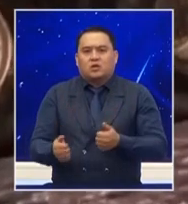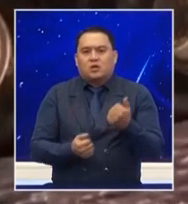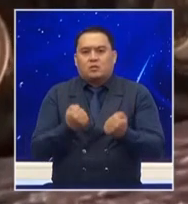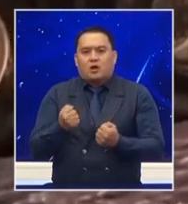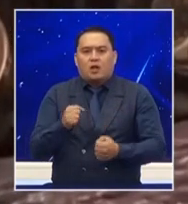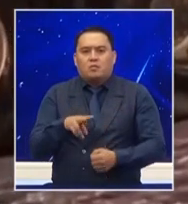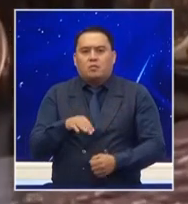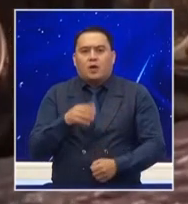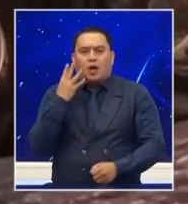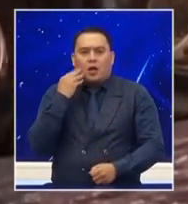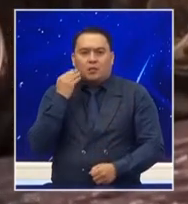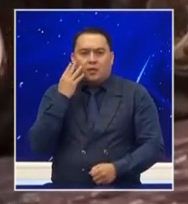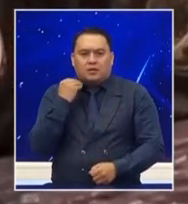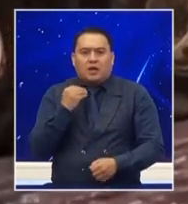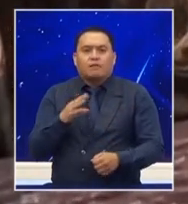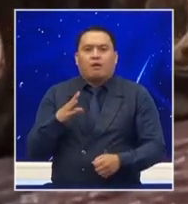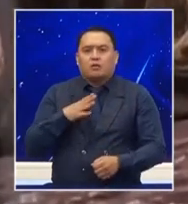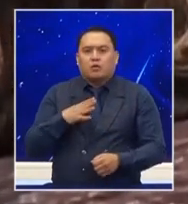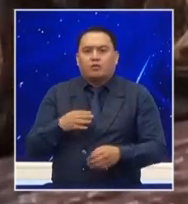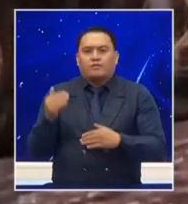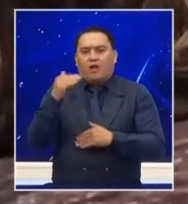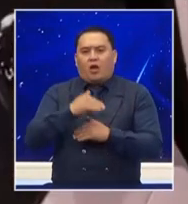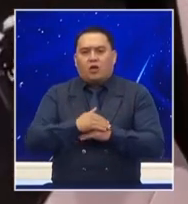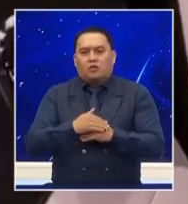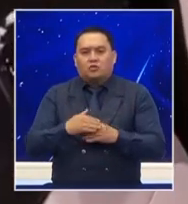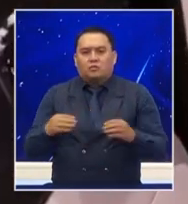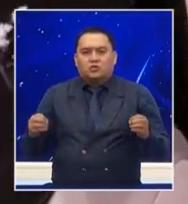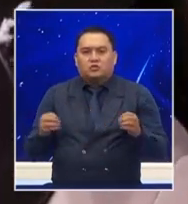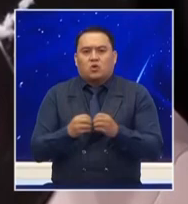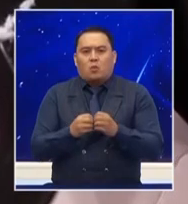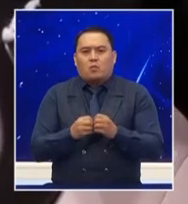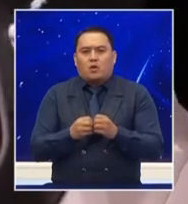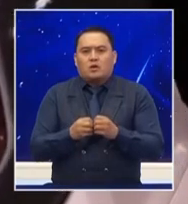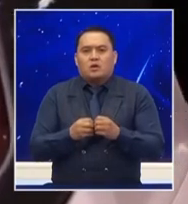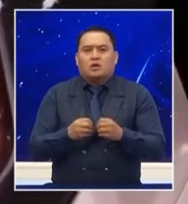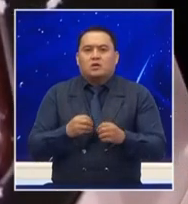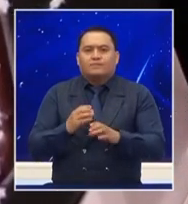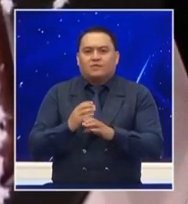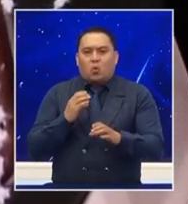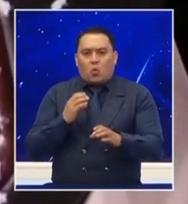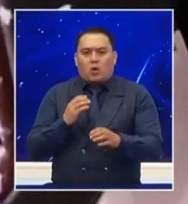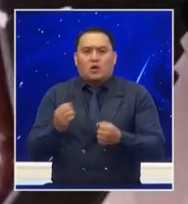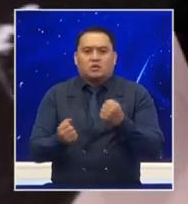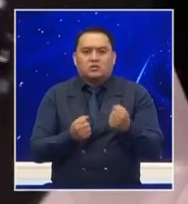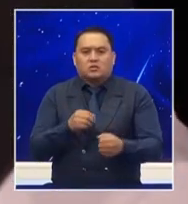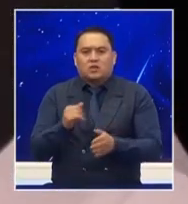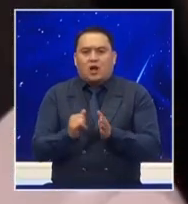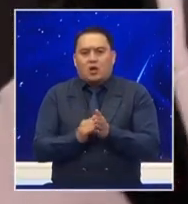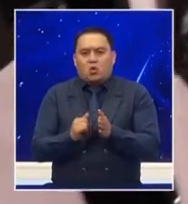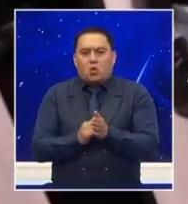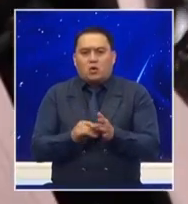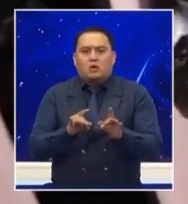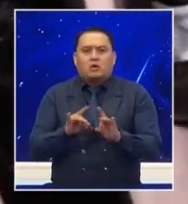трассе Алматы-Бишкек. Накануне поздно вечером столкнулись бетономешалка, бензовоз и легковой автомобиль марки «Тойота».